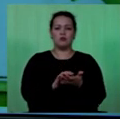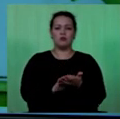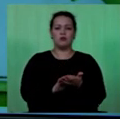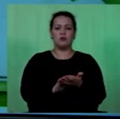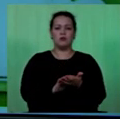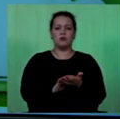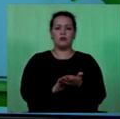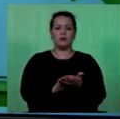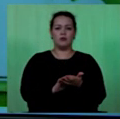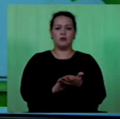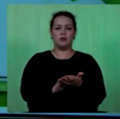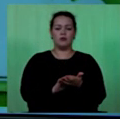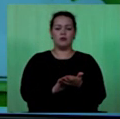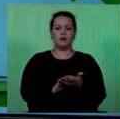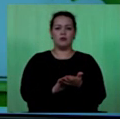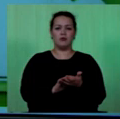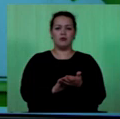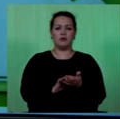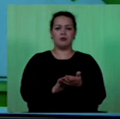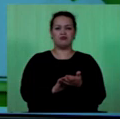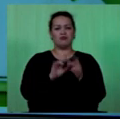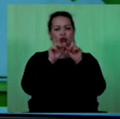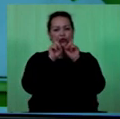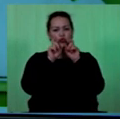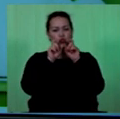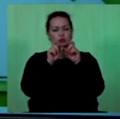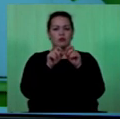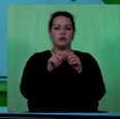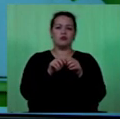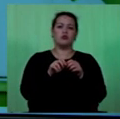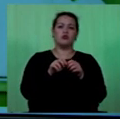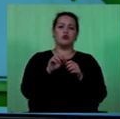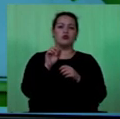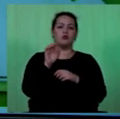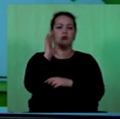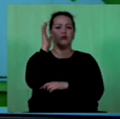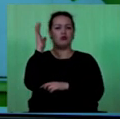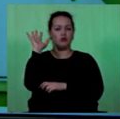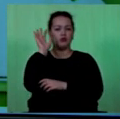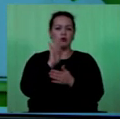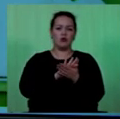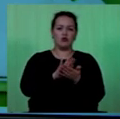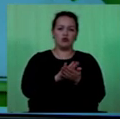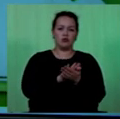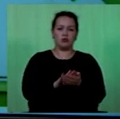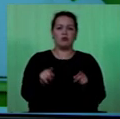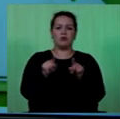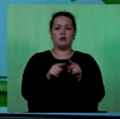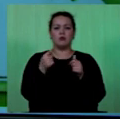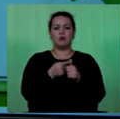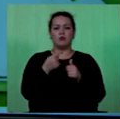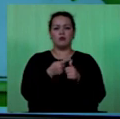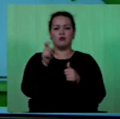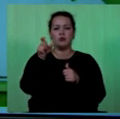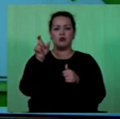Не разоряйте муравейники. Муравьи – лесные санитары. Так прозвали люди